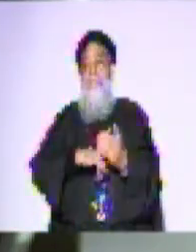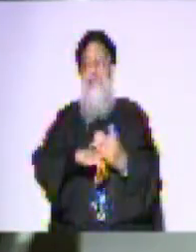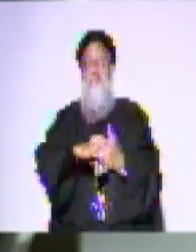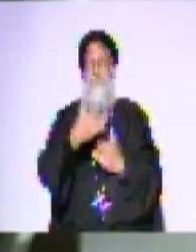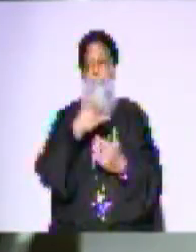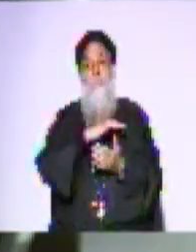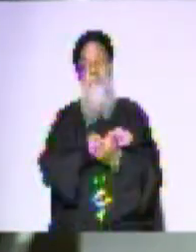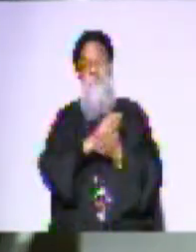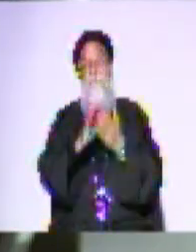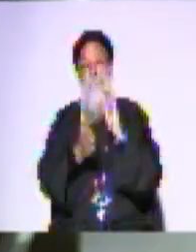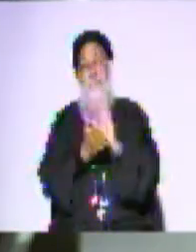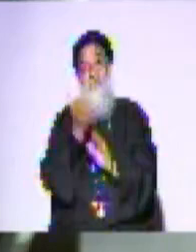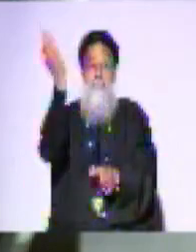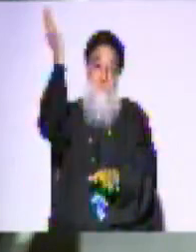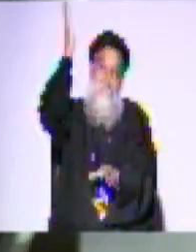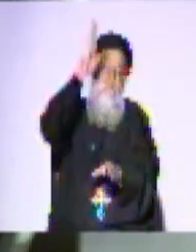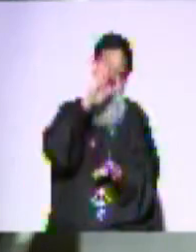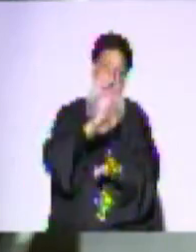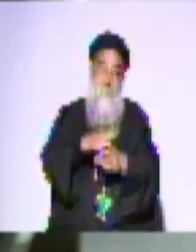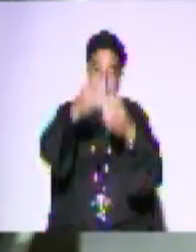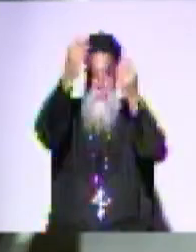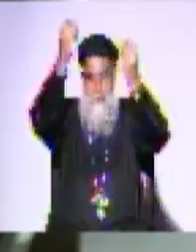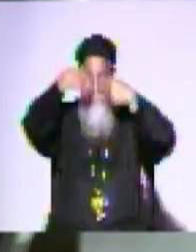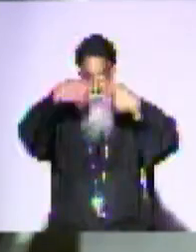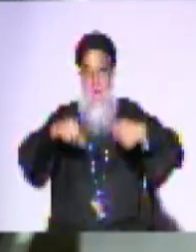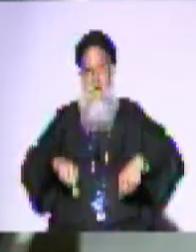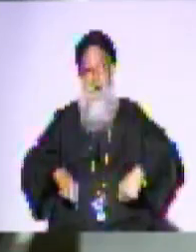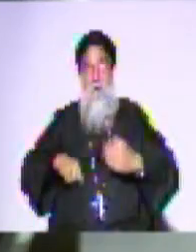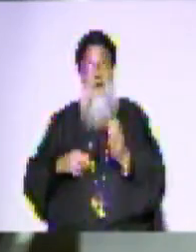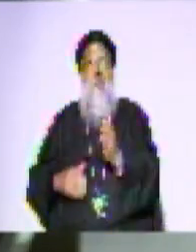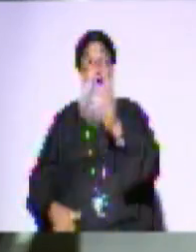موت، تعطي حياة أبدية.